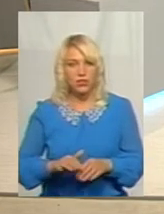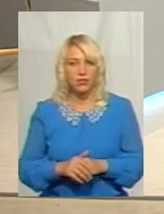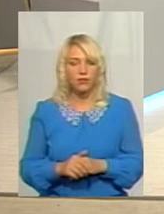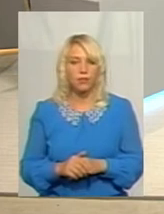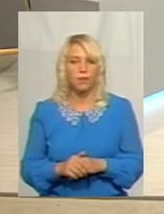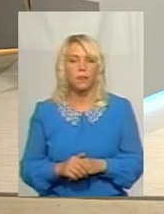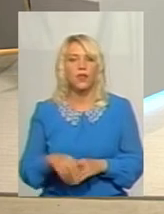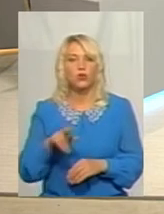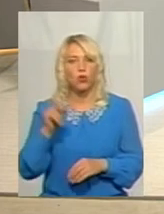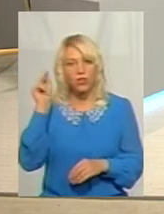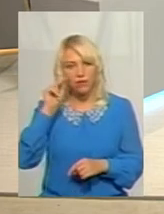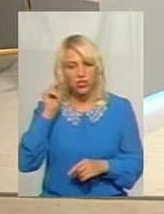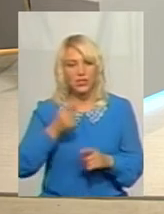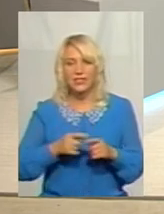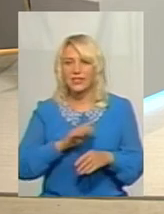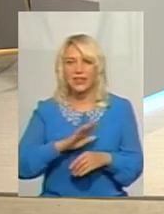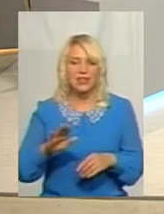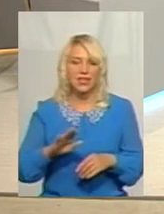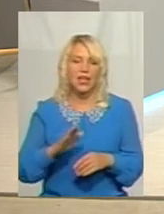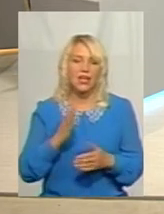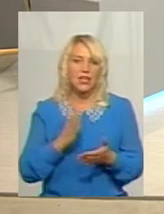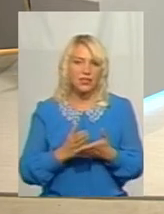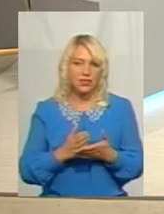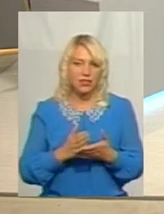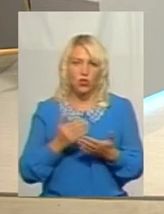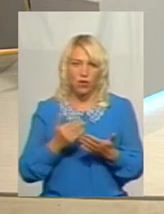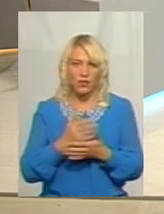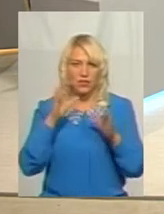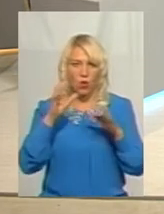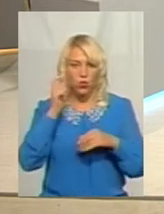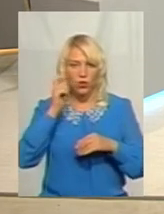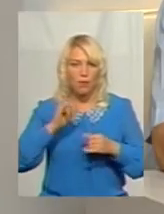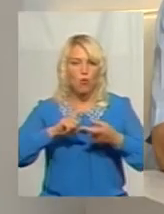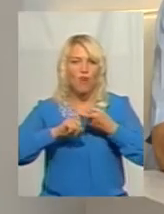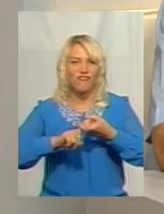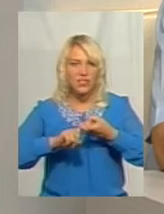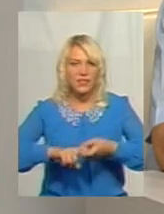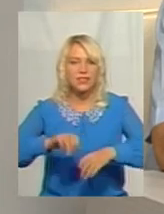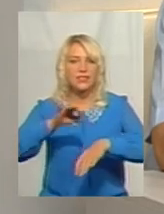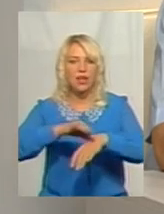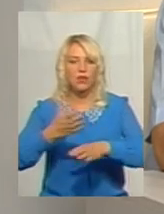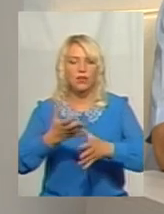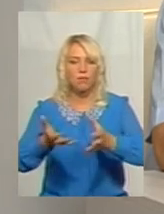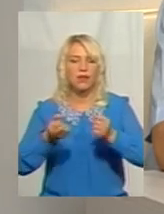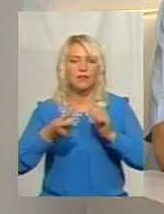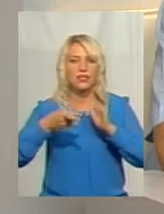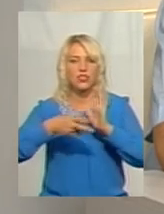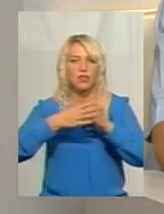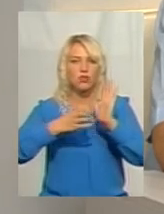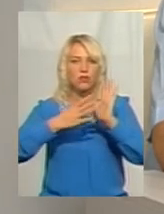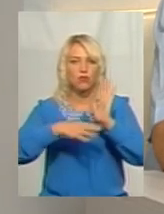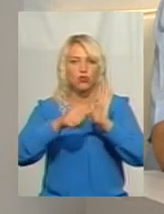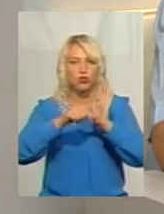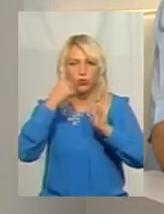Коротенько. Я закінчу. Да, скажіть, будь ласка. Це не є новим. Закон України про інфекційні захворювання, який прийнятий ще десь в 96-му році,